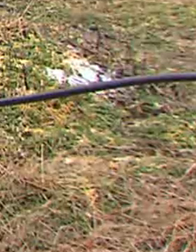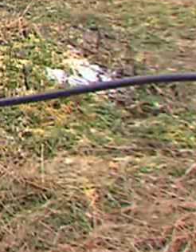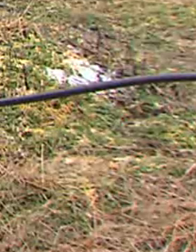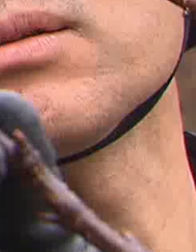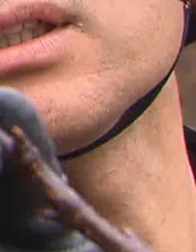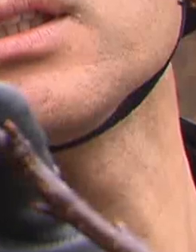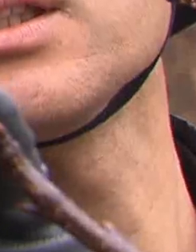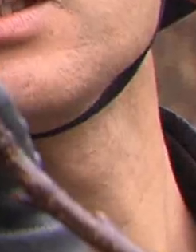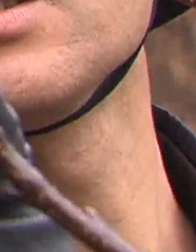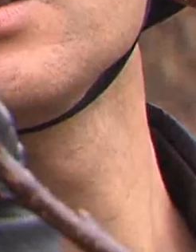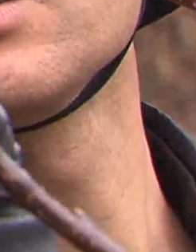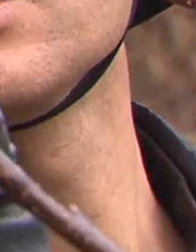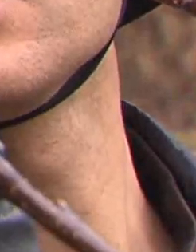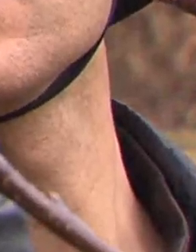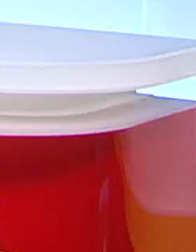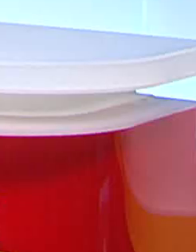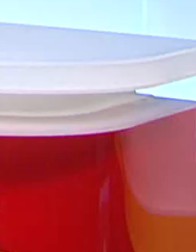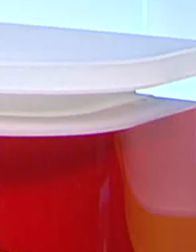있을지 주목됩니다.